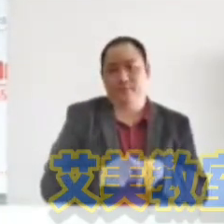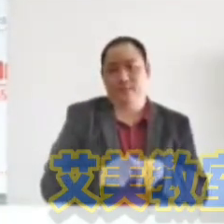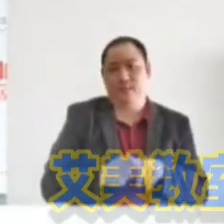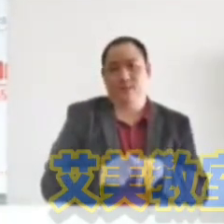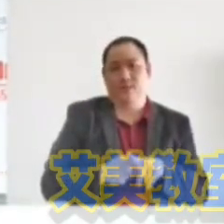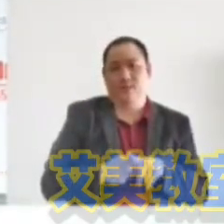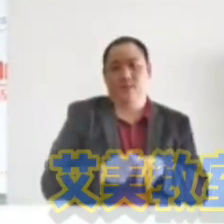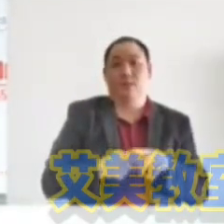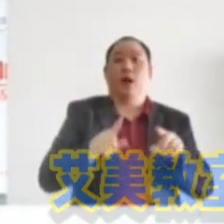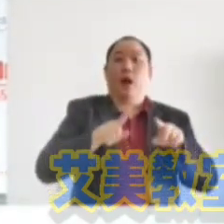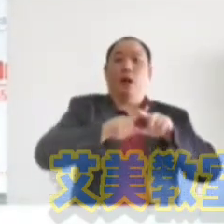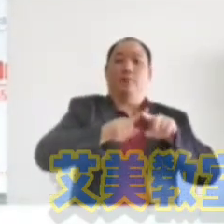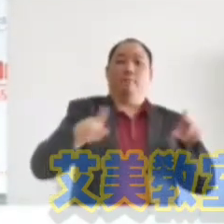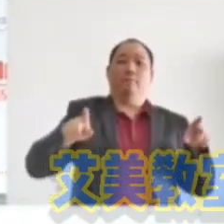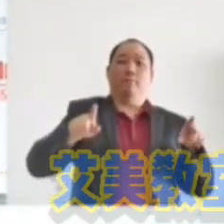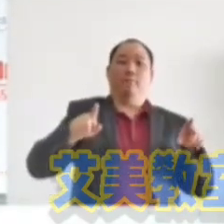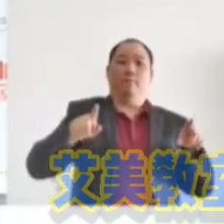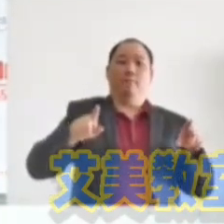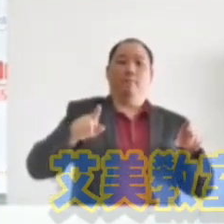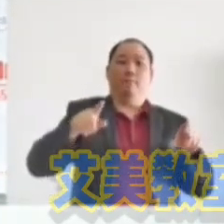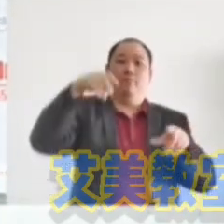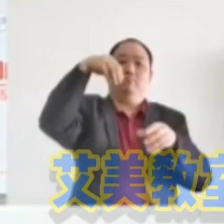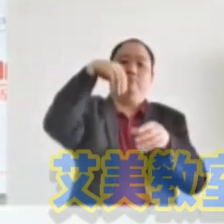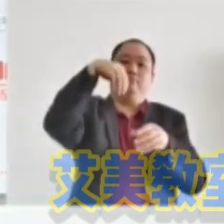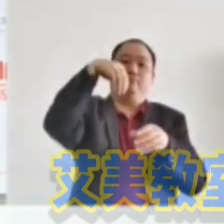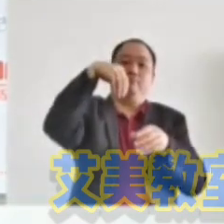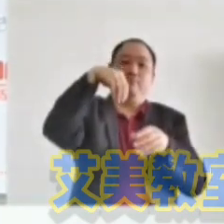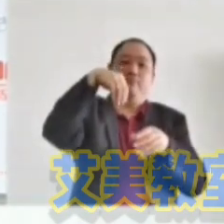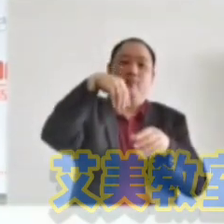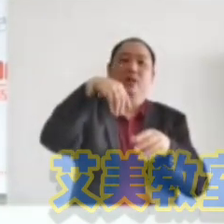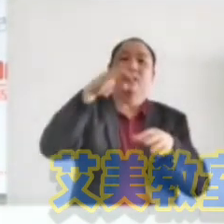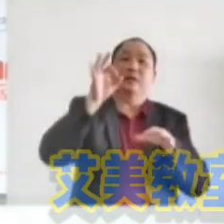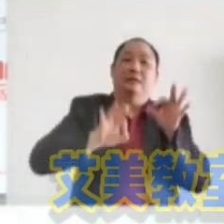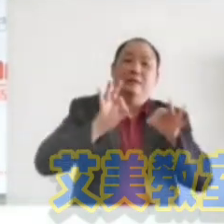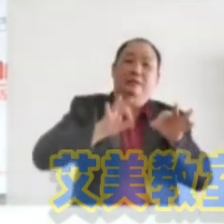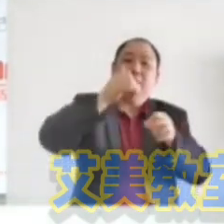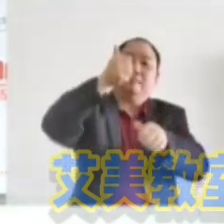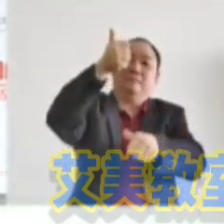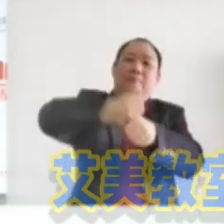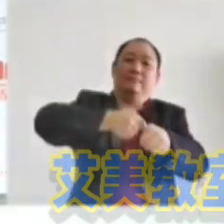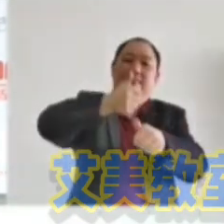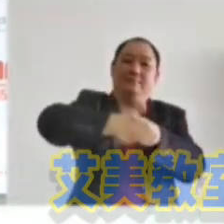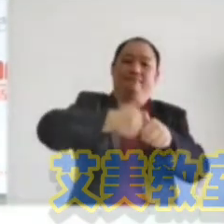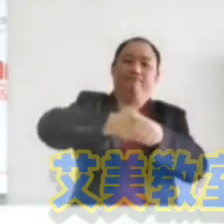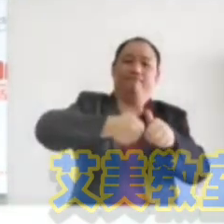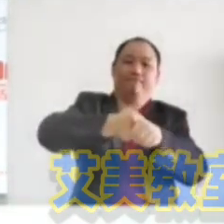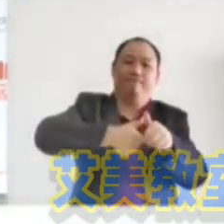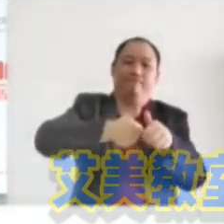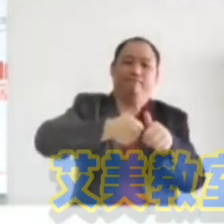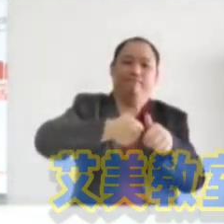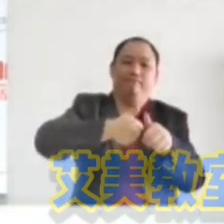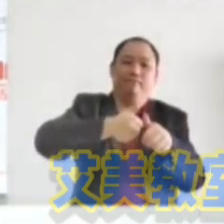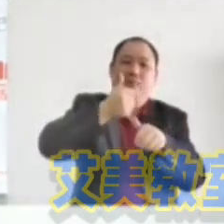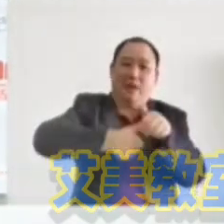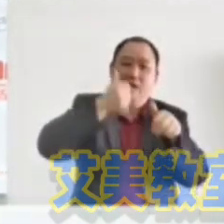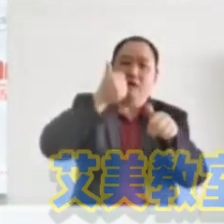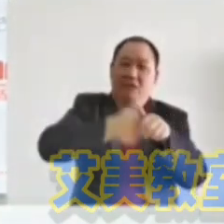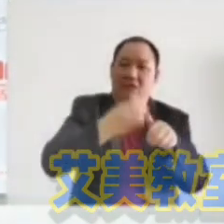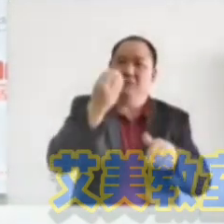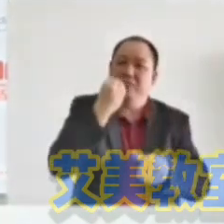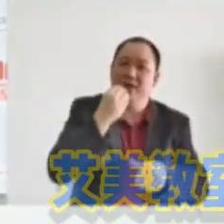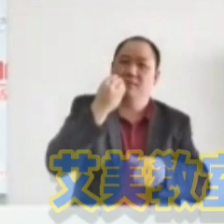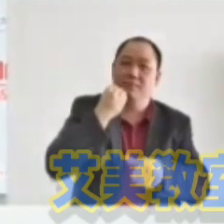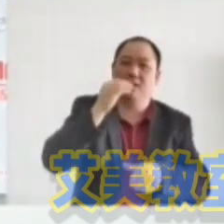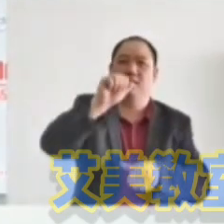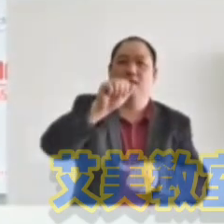人体是非常好的，但是未必整个当归对人体都有利，甚至如果我们每一天去服